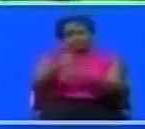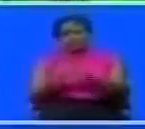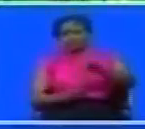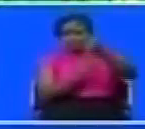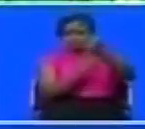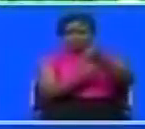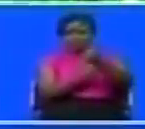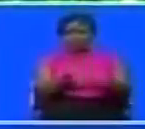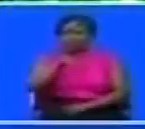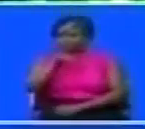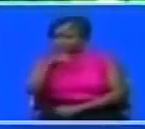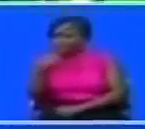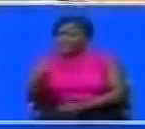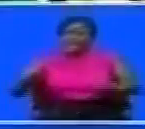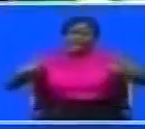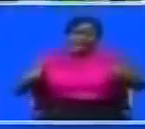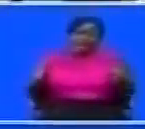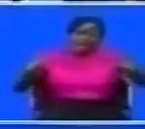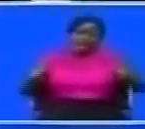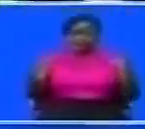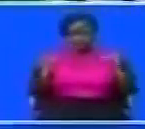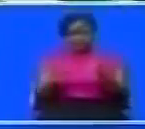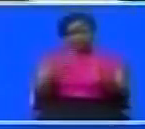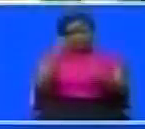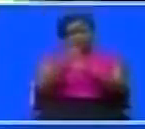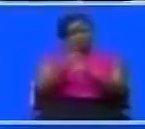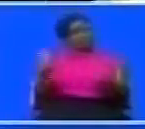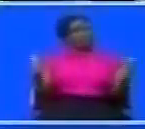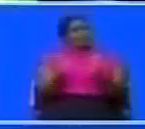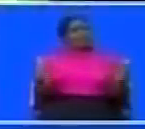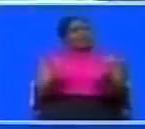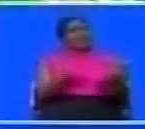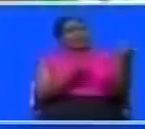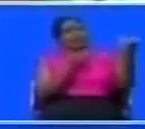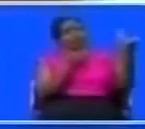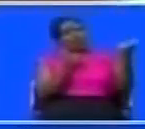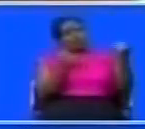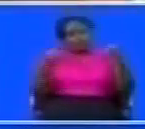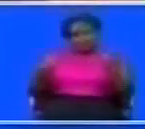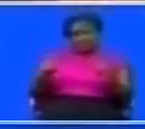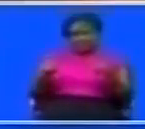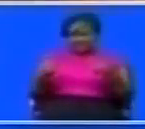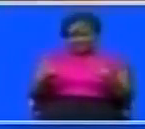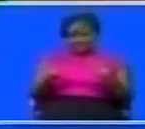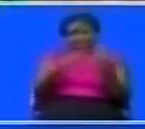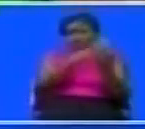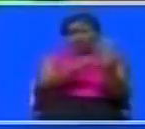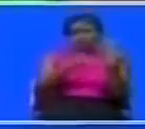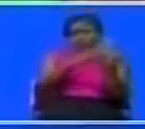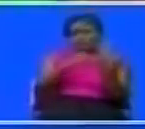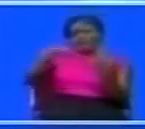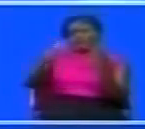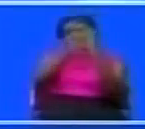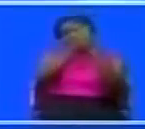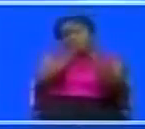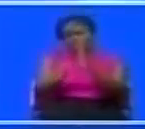Odinga alidokeza furaha yake kwa timu hii kufanya vema msimu huu na anawatakia angalau kujaribu kuiga timu zilizostawi barani